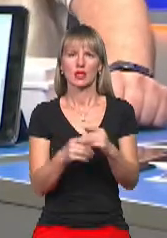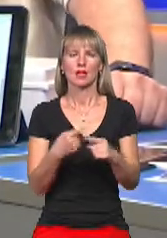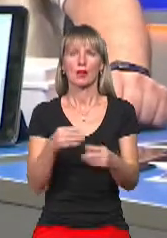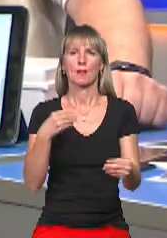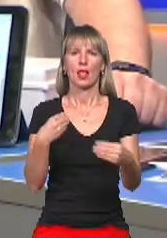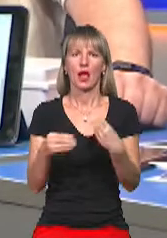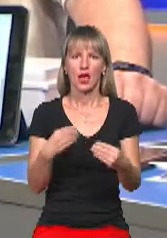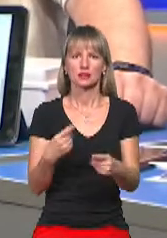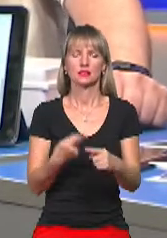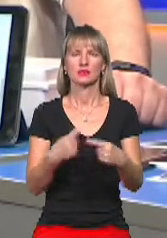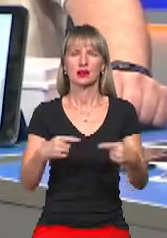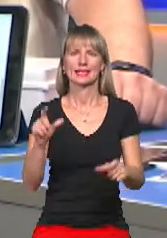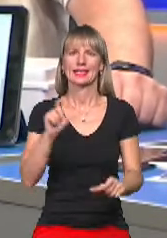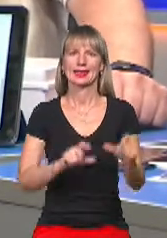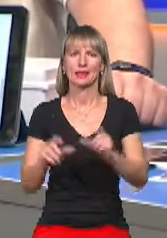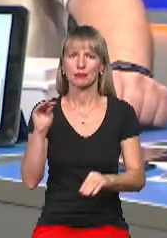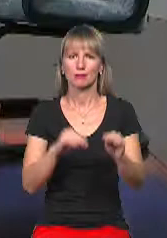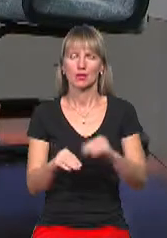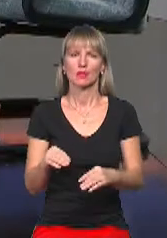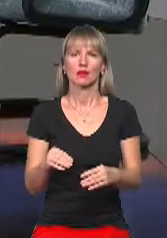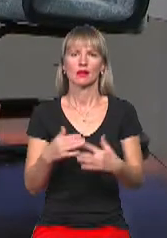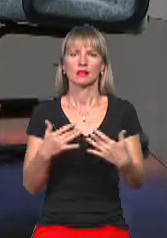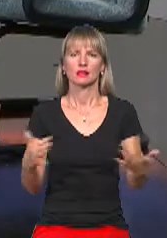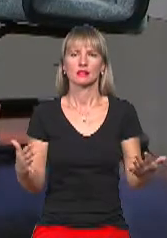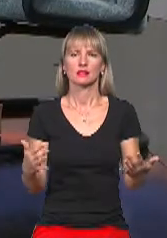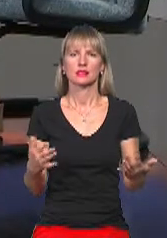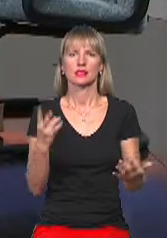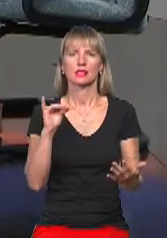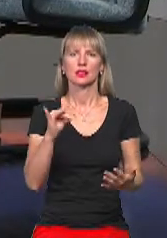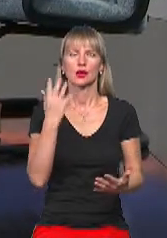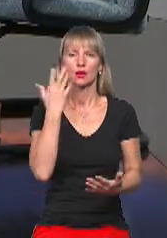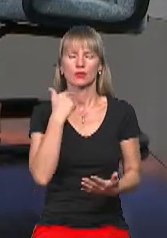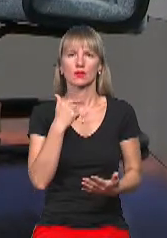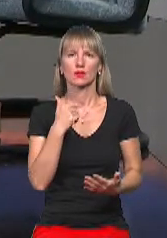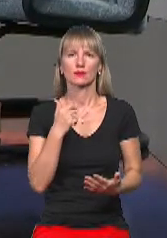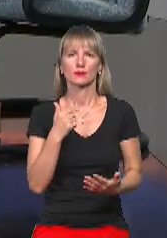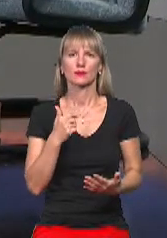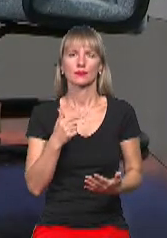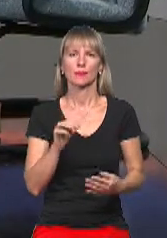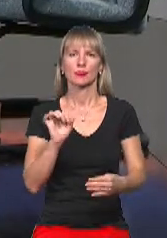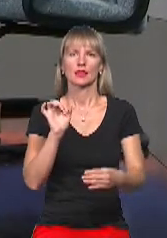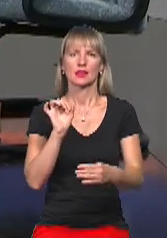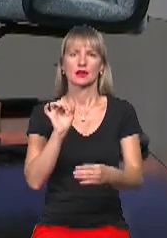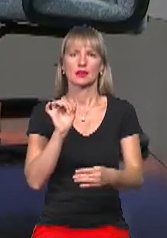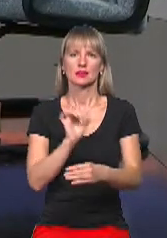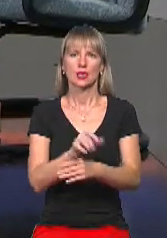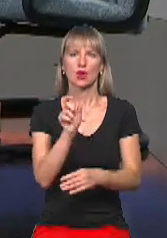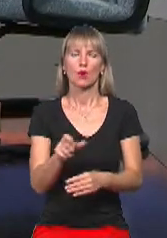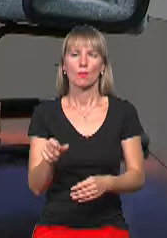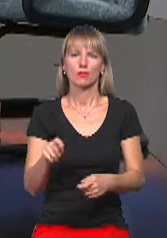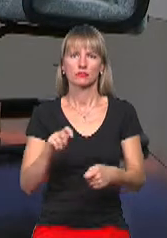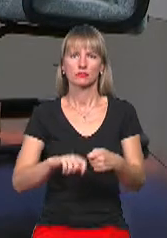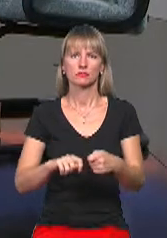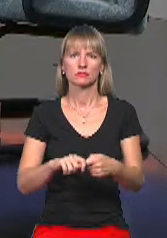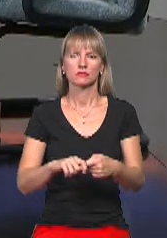пластик, это разная химия, там, это и там, кровь. Это тоже шкодливые выкиды. И когда станции громадского мониторинга в центре